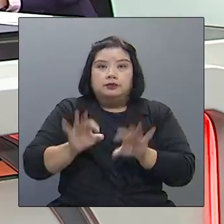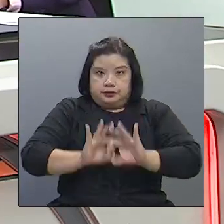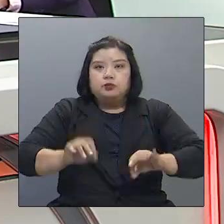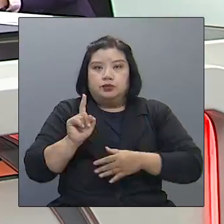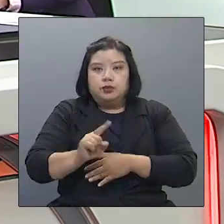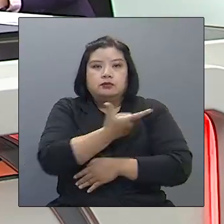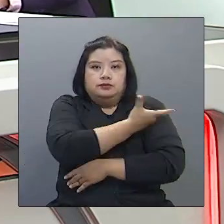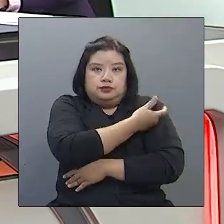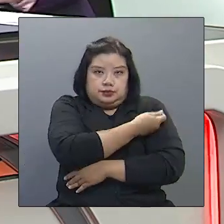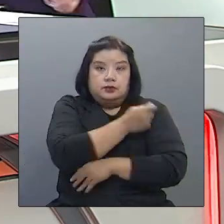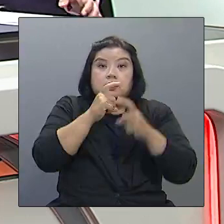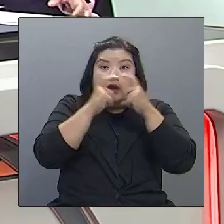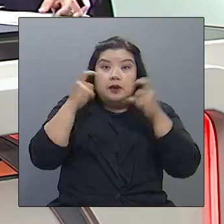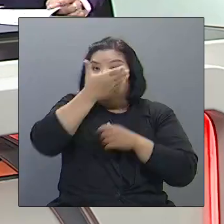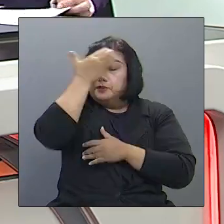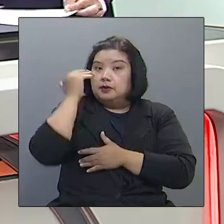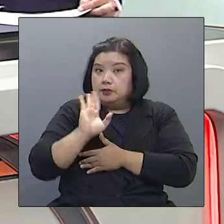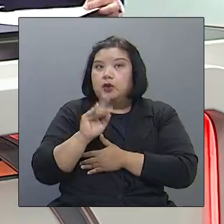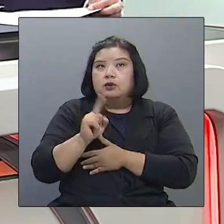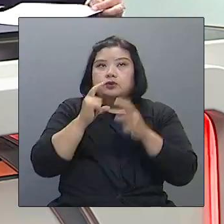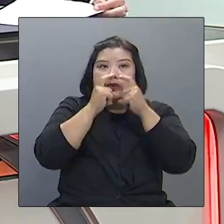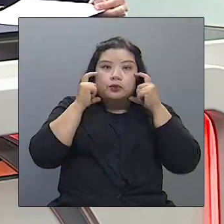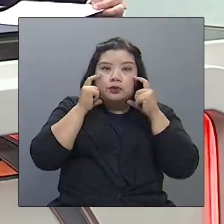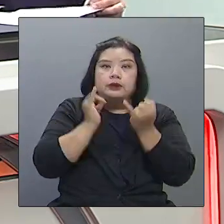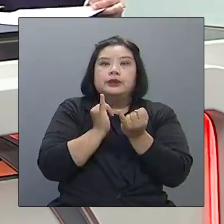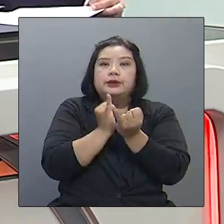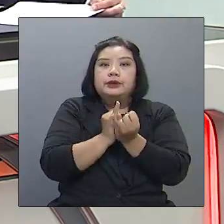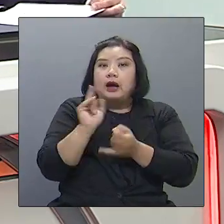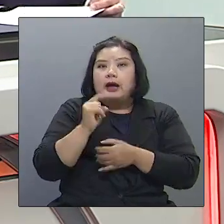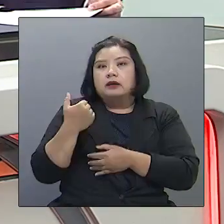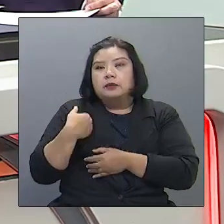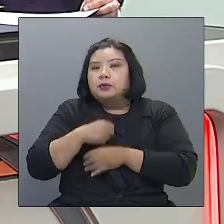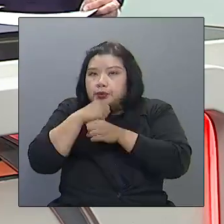วกันค่ะ หน้ากากอนามัยด้วยนะคะยังคงต้องสวมกันอยู่สำหรับคนที่เป็นกลุ่มเปราะบางค่ะ